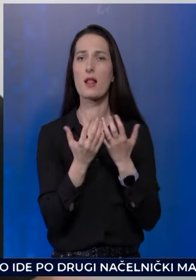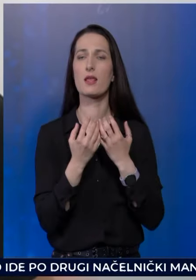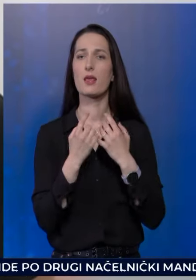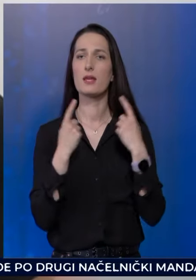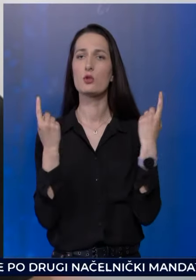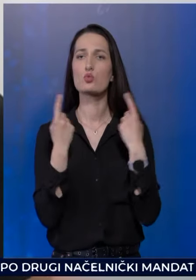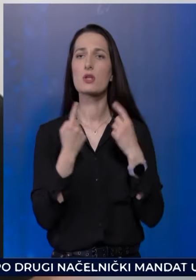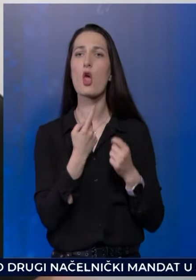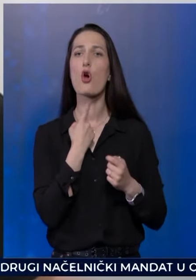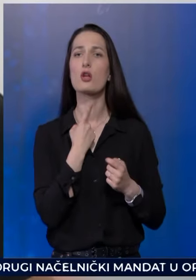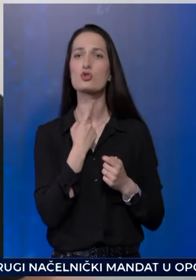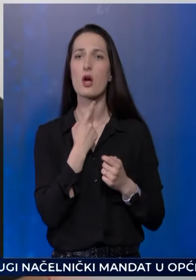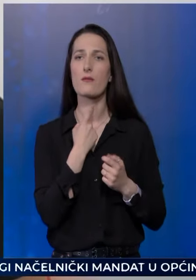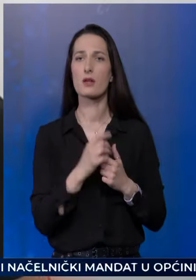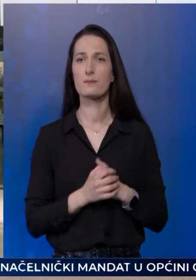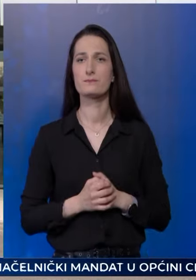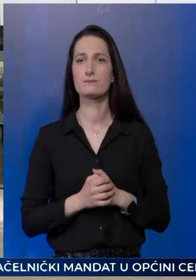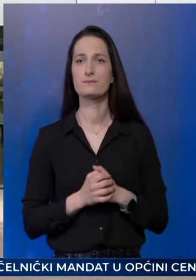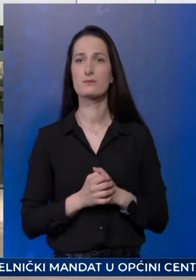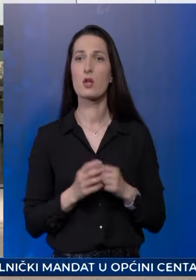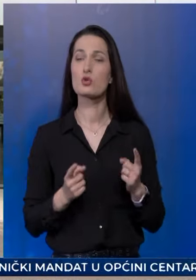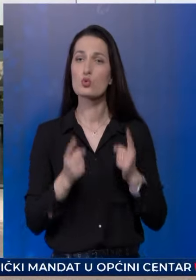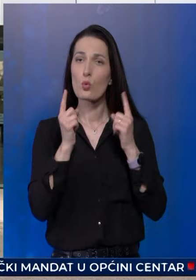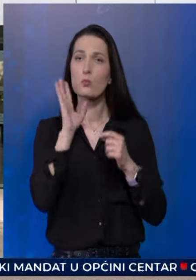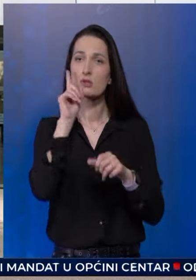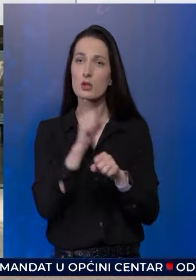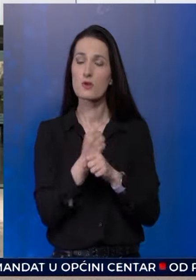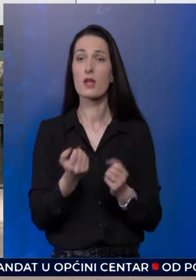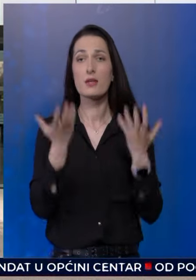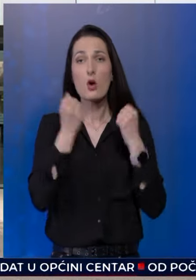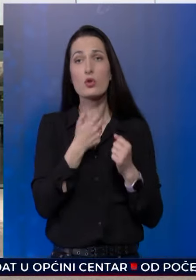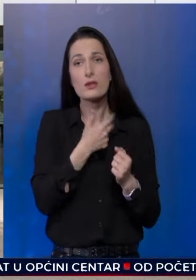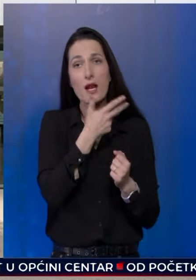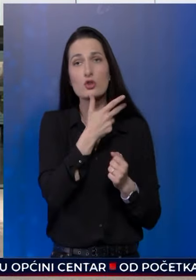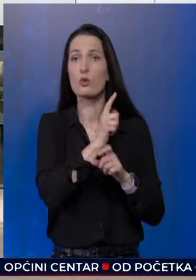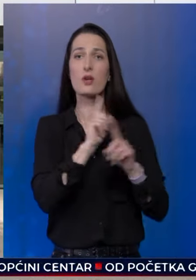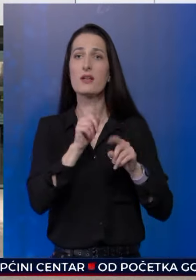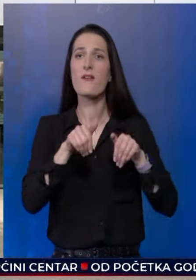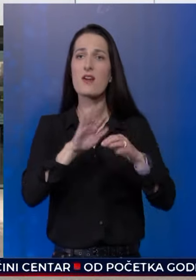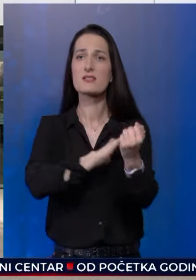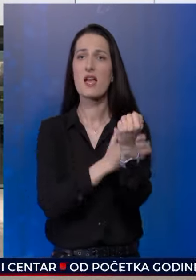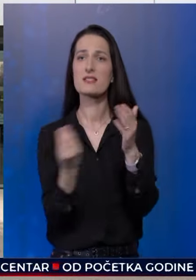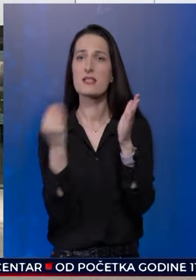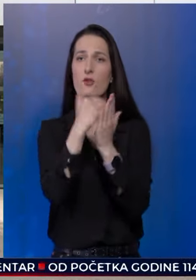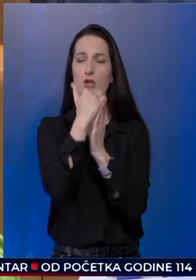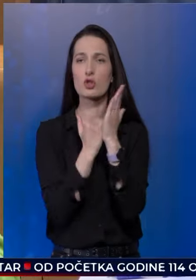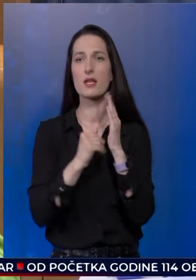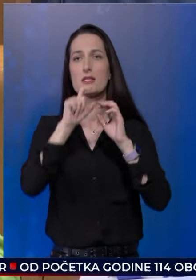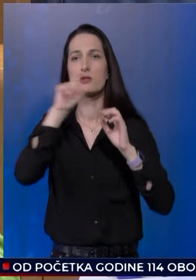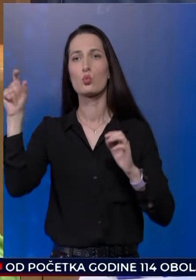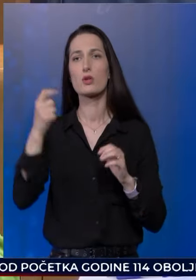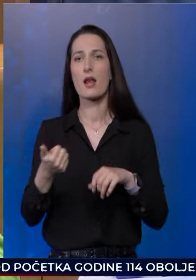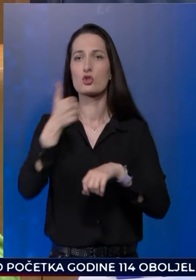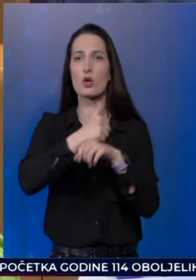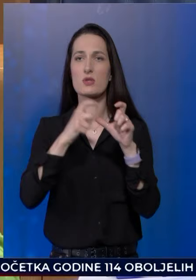razvojem globalne industrije oglašavanja. Sud Bosne i Hercegovine, iako je traženo, nije van snage stavio rješenja instituta na čelu